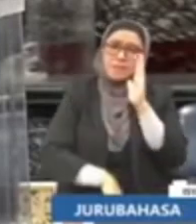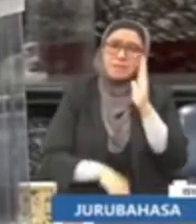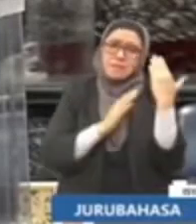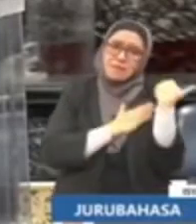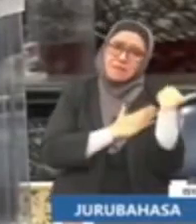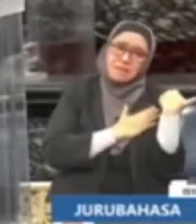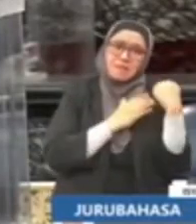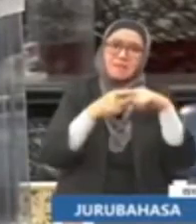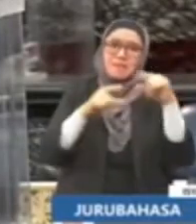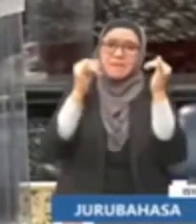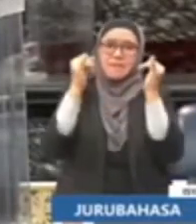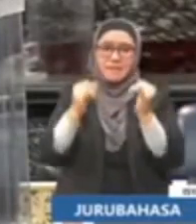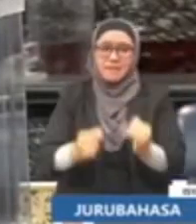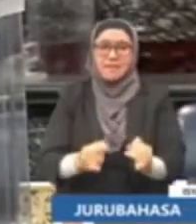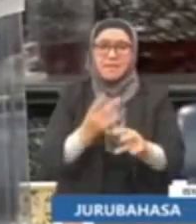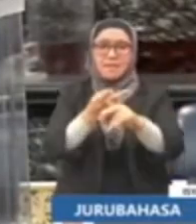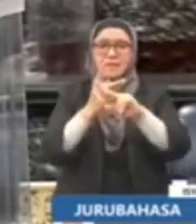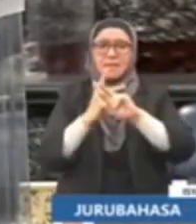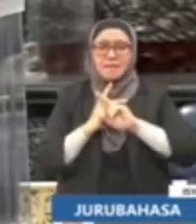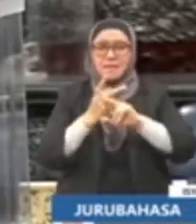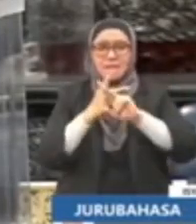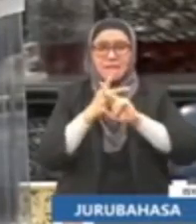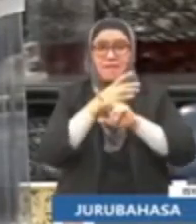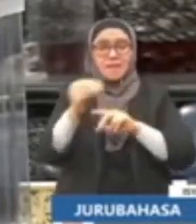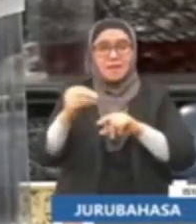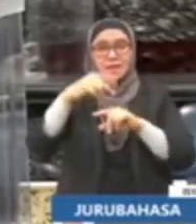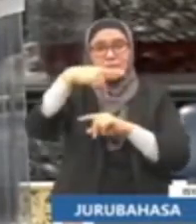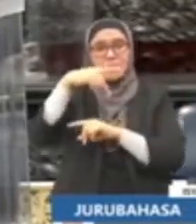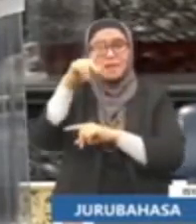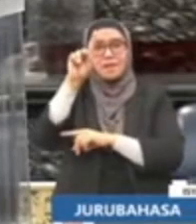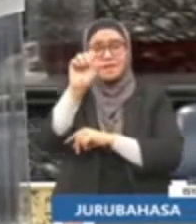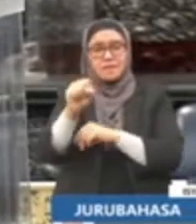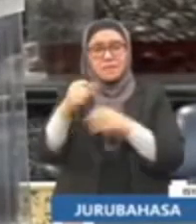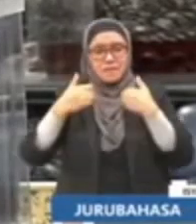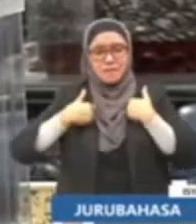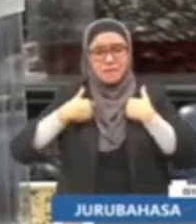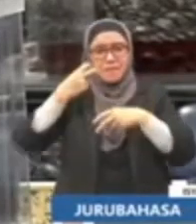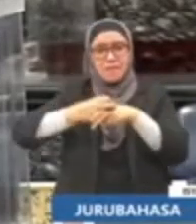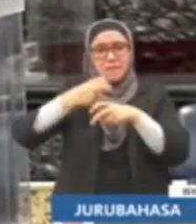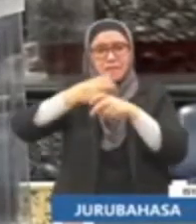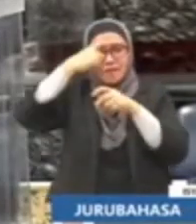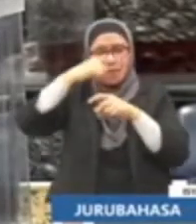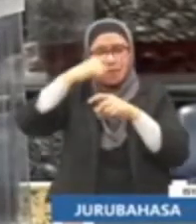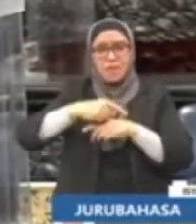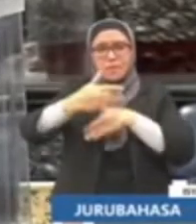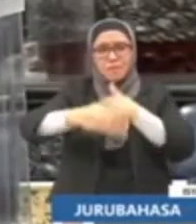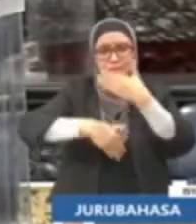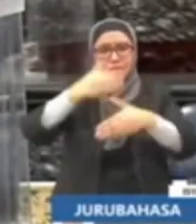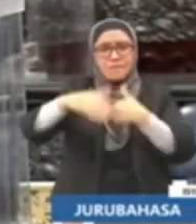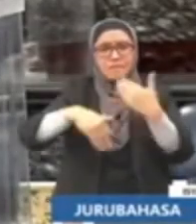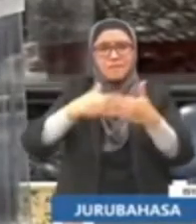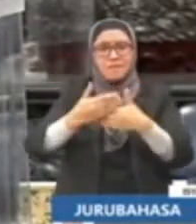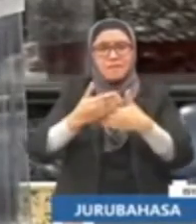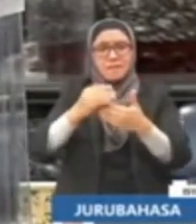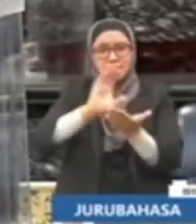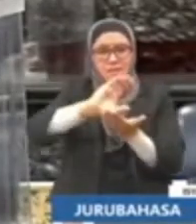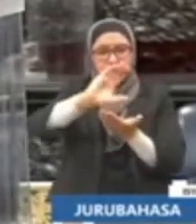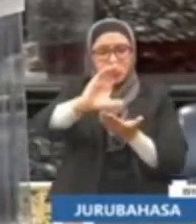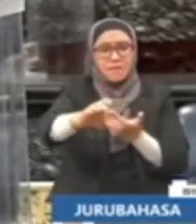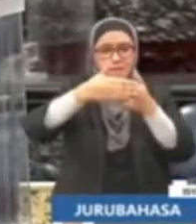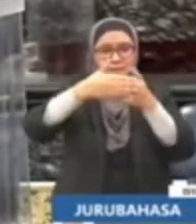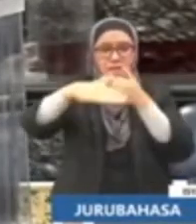individu dan fiqih yang masih menghadapi kesukaran memulihkan aliran tunai mereka selepas berakhirnya bantuan bayaran